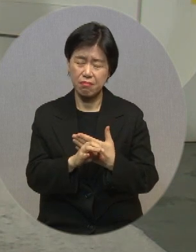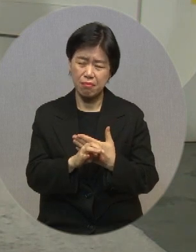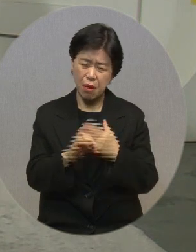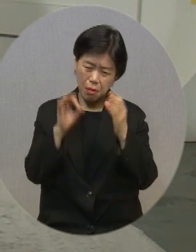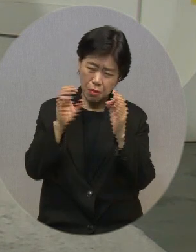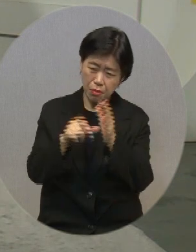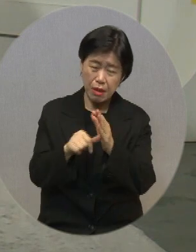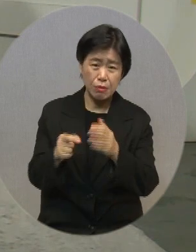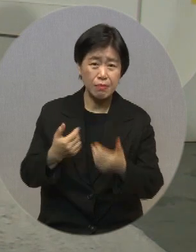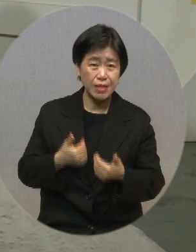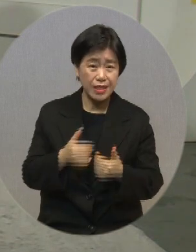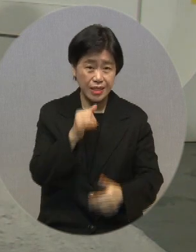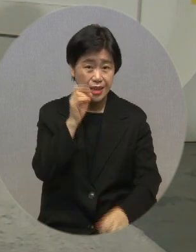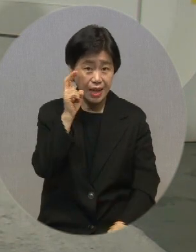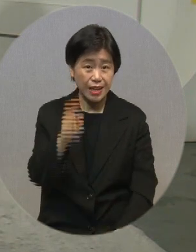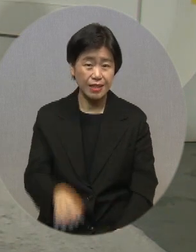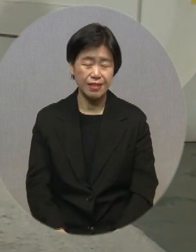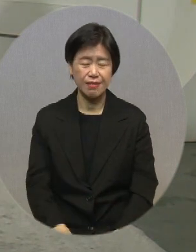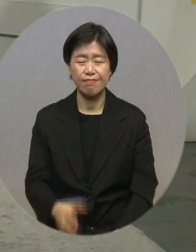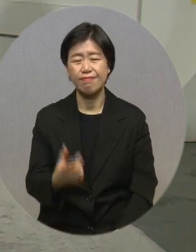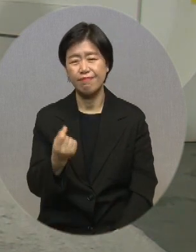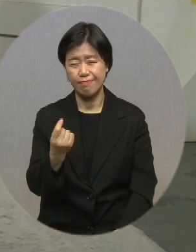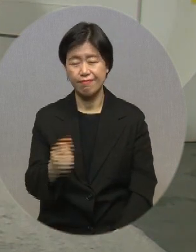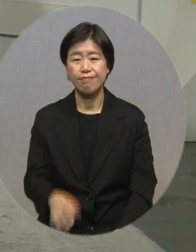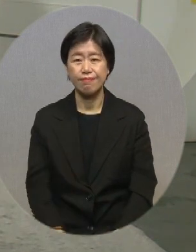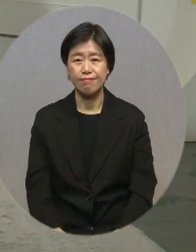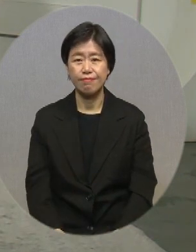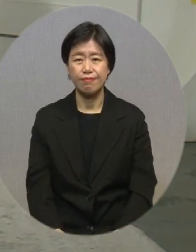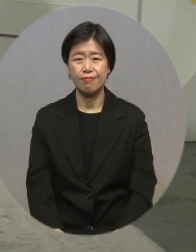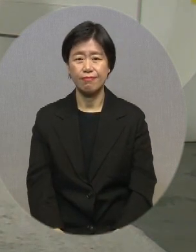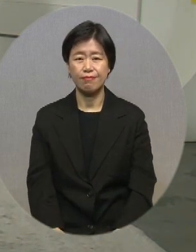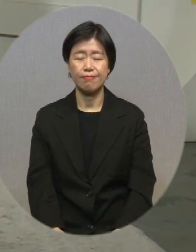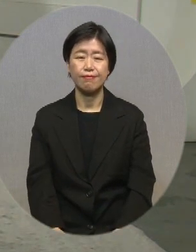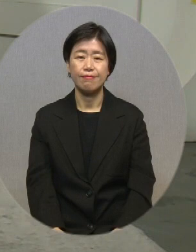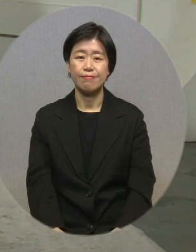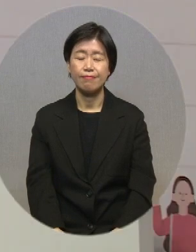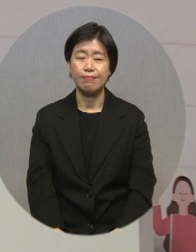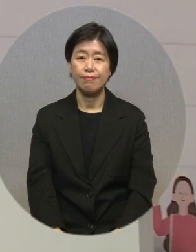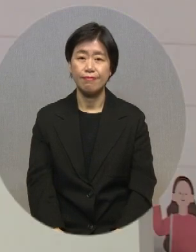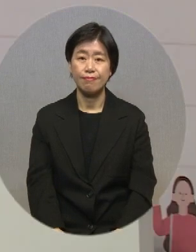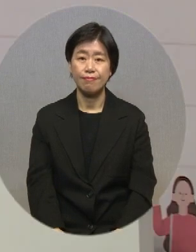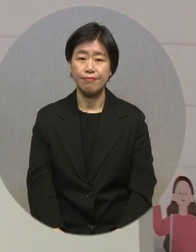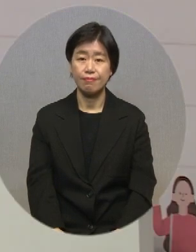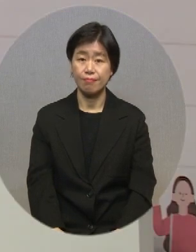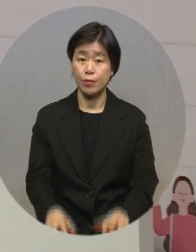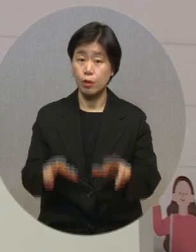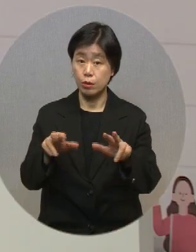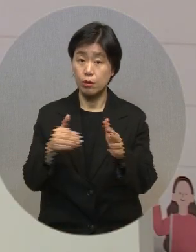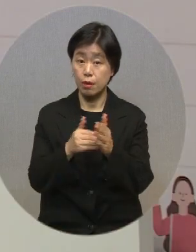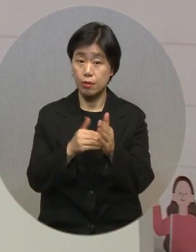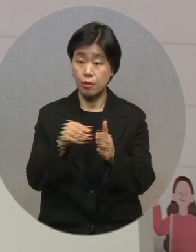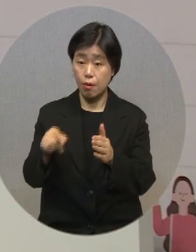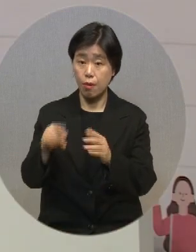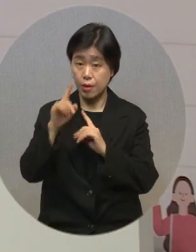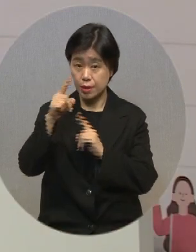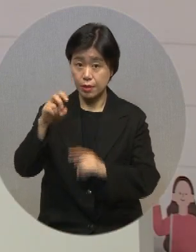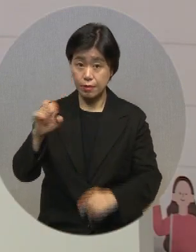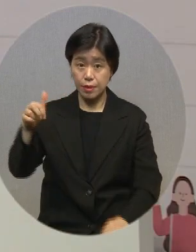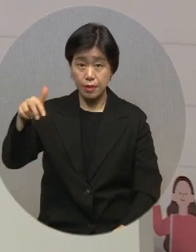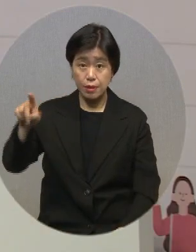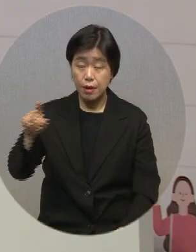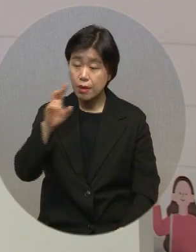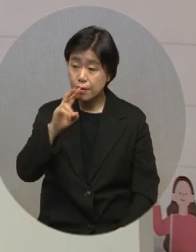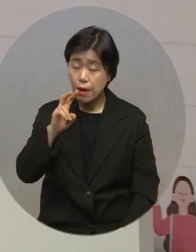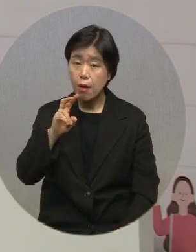예. 다 표현 못하는 게 여자여서 그런 것 같습니다. 하여간 이 노래가 꾸준히 네. 사랑을 받고 있어요. 네. 어머니들이